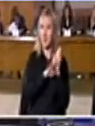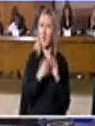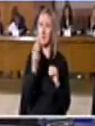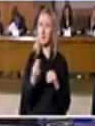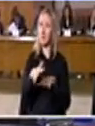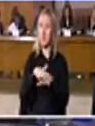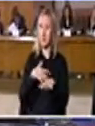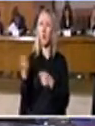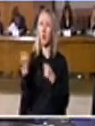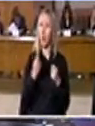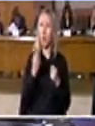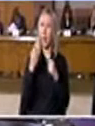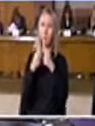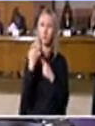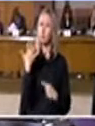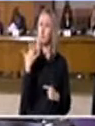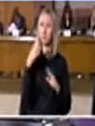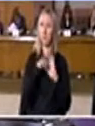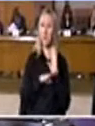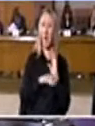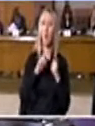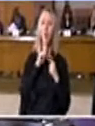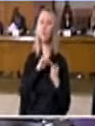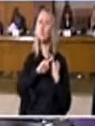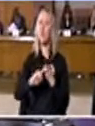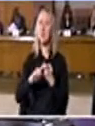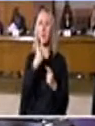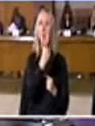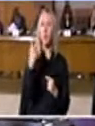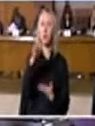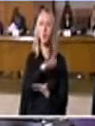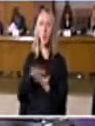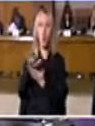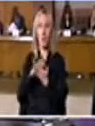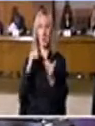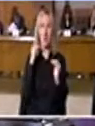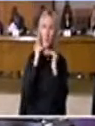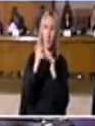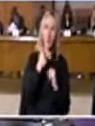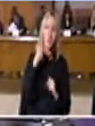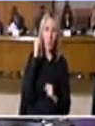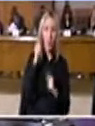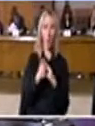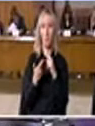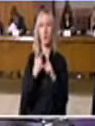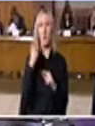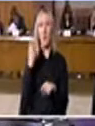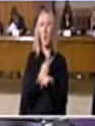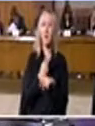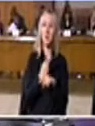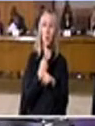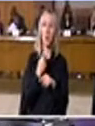donela i niz zakona koji se odnose na pojedinačne oblasti ravnopravnost polova, nacionalna